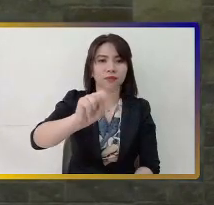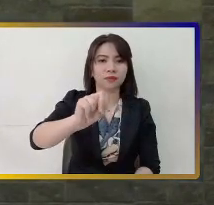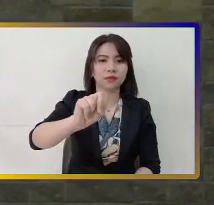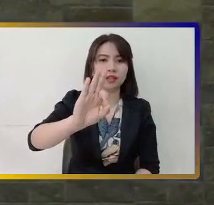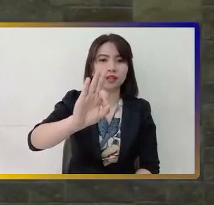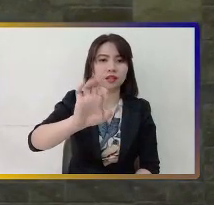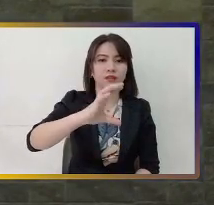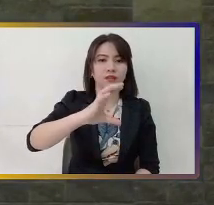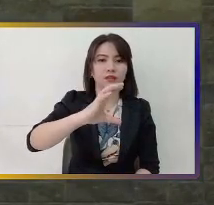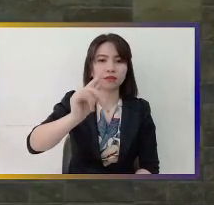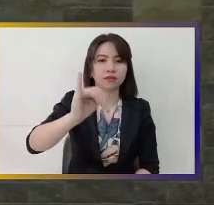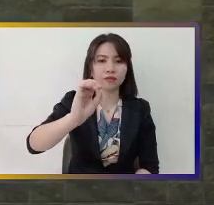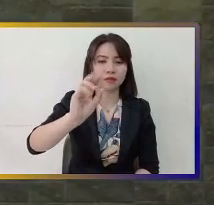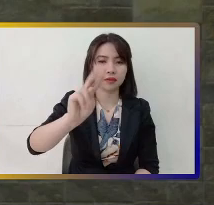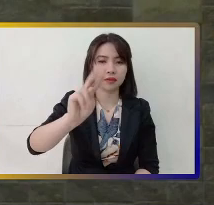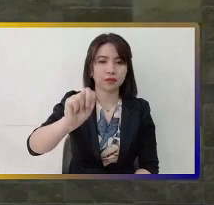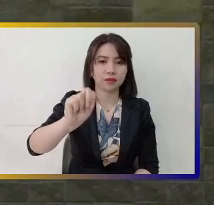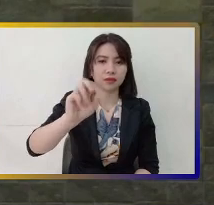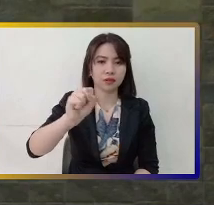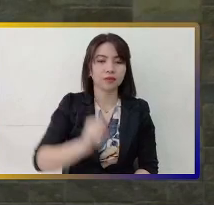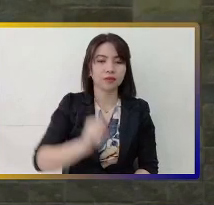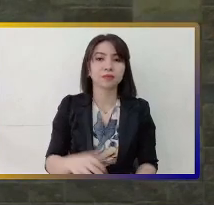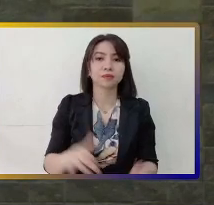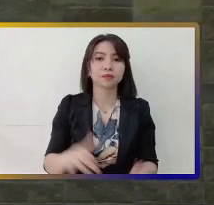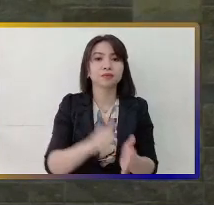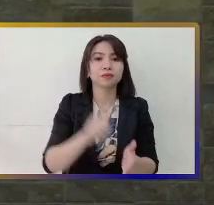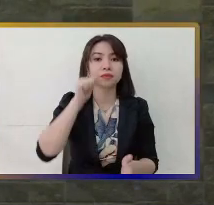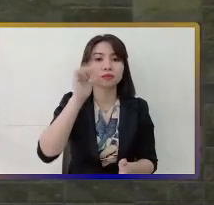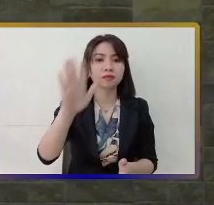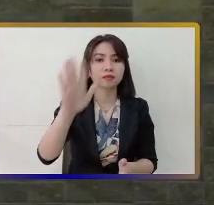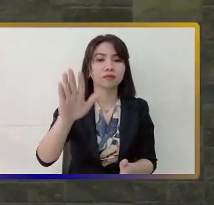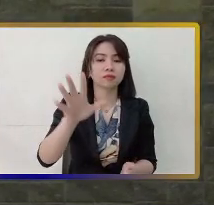She learned how to adjust her life.